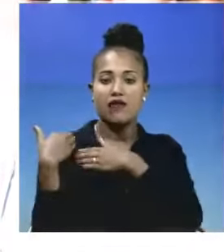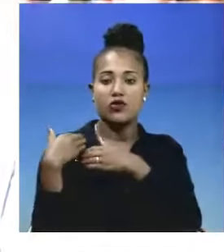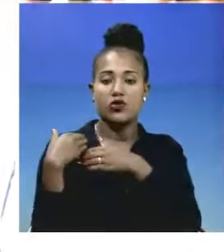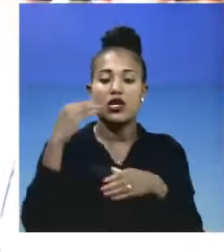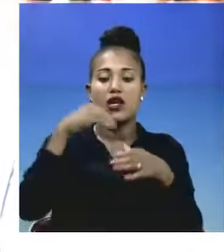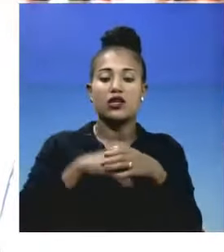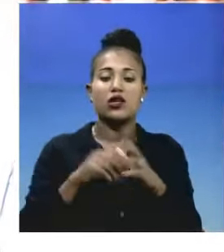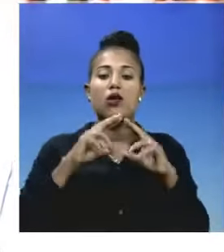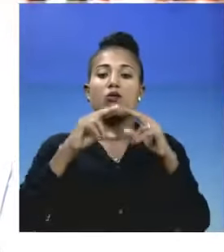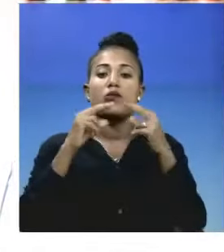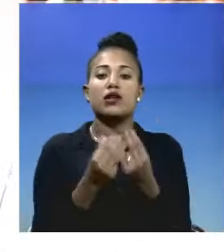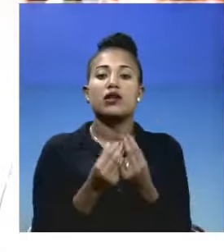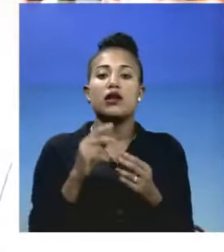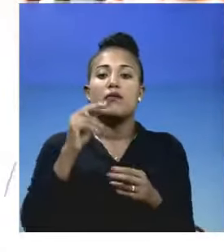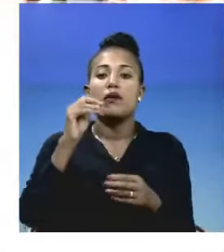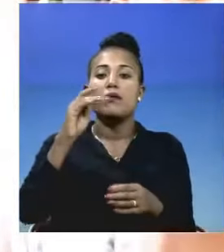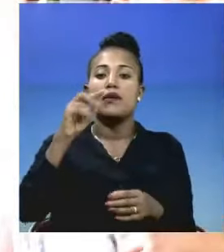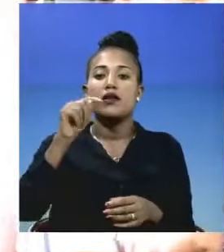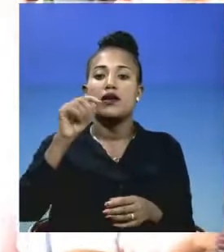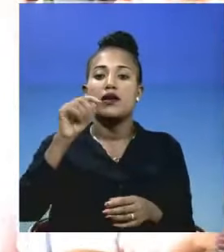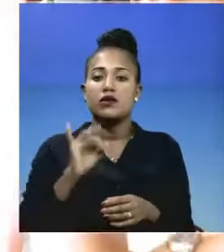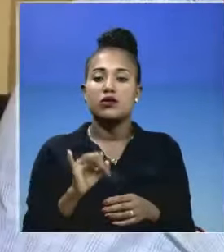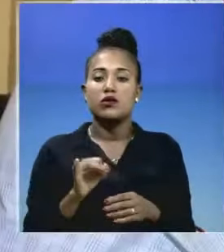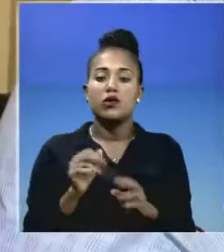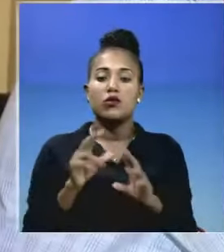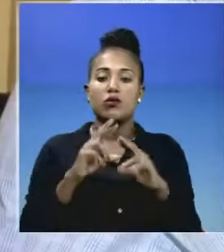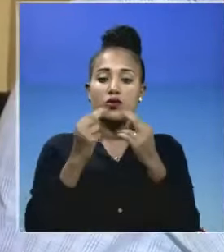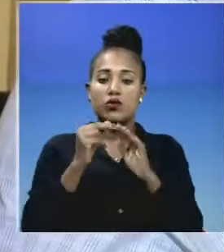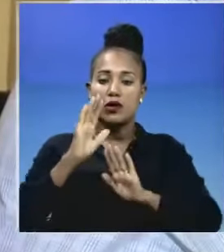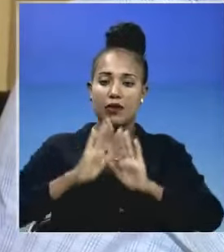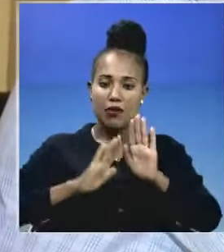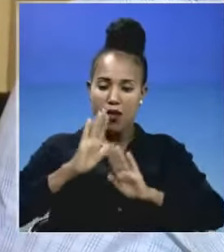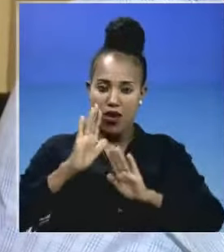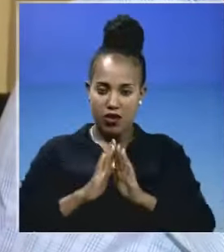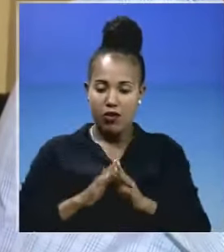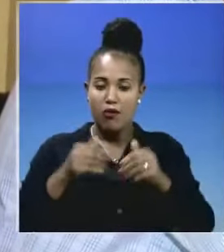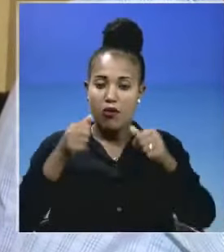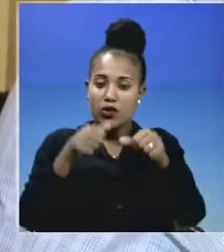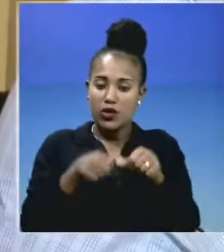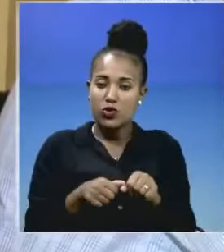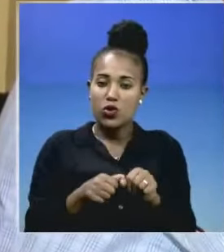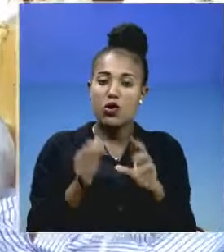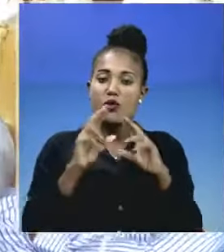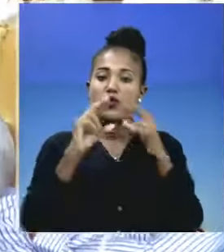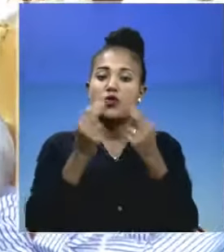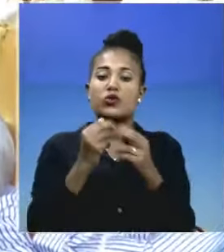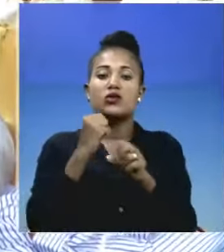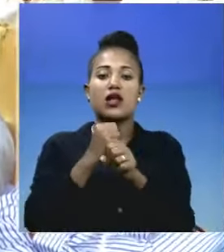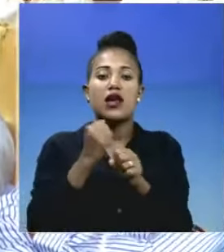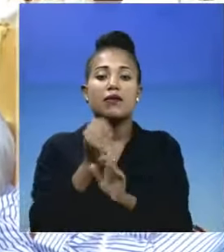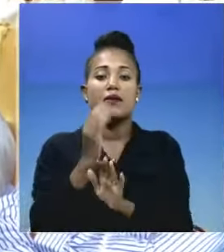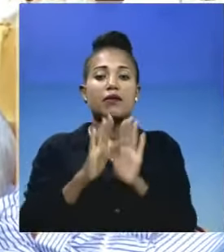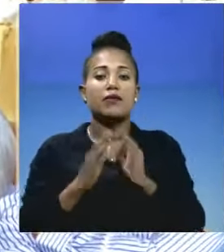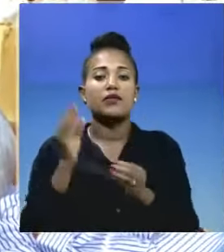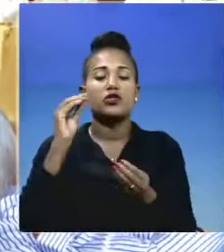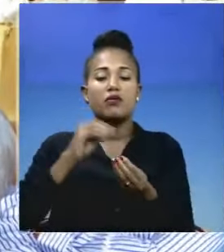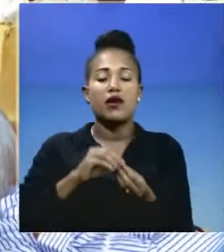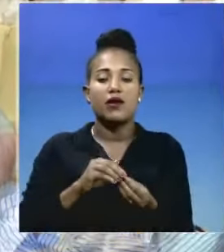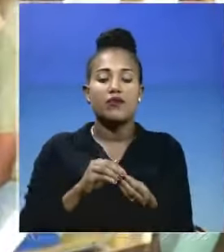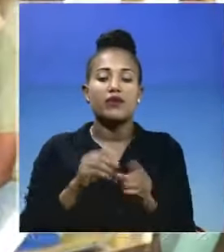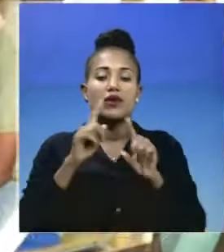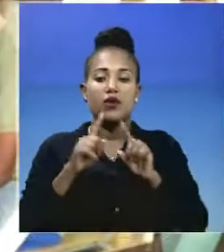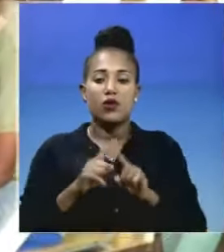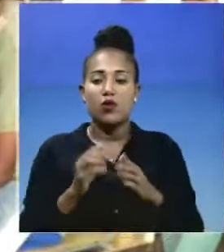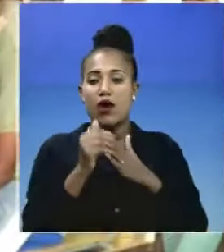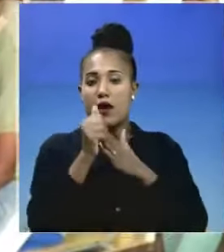የስራ ኃላፊዎችን ያካተተ ልዑክ በመተከል ዞን የኮማንድ ፖስቱን ክንውን ገምግመዋል። በቆይታቸው የኮማንድ ፖስቱን ስራዎች ከመገምገም